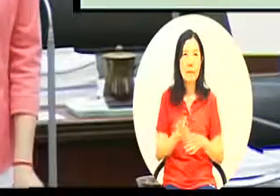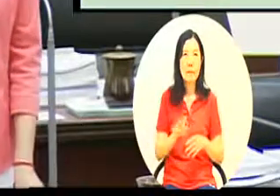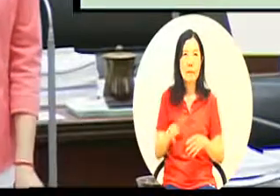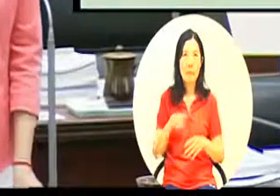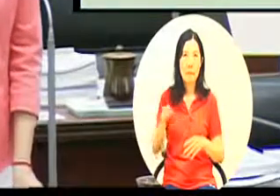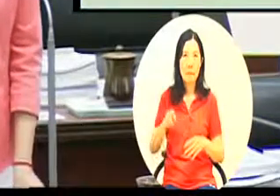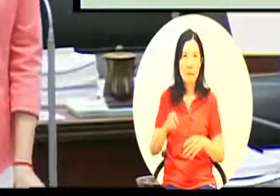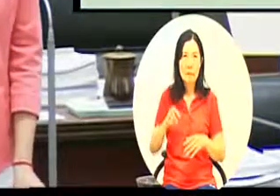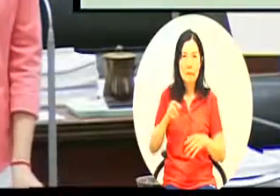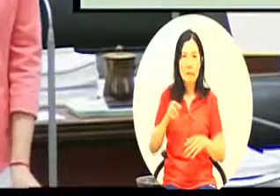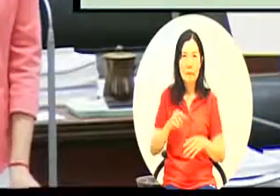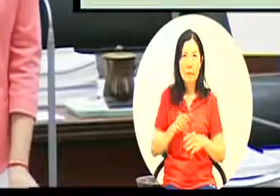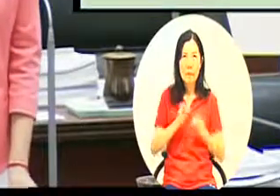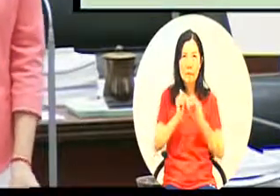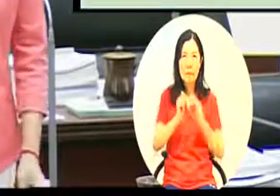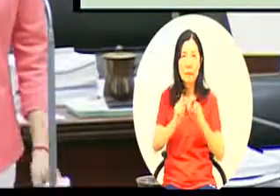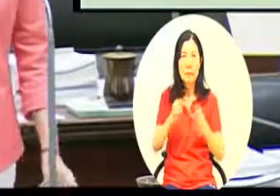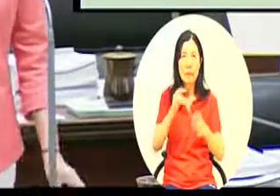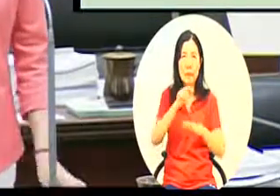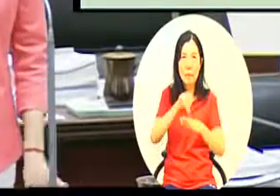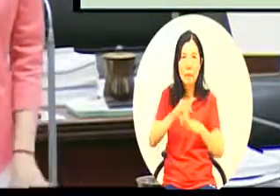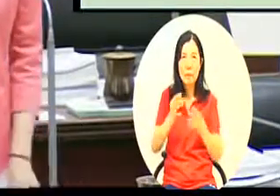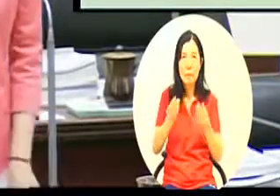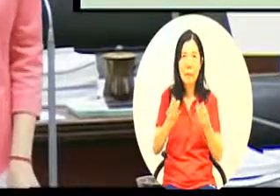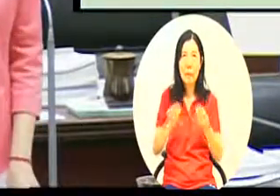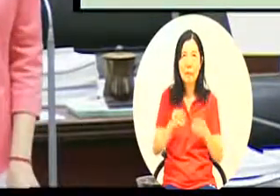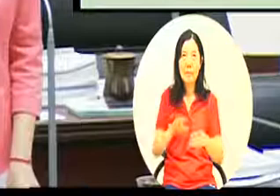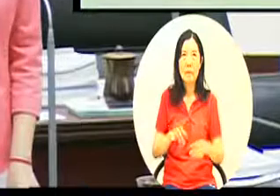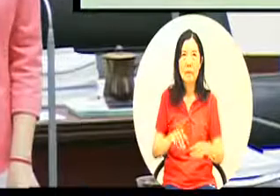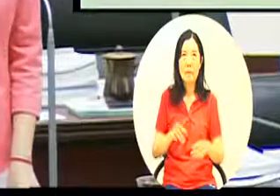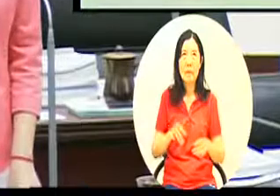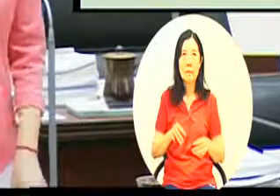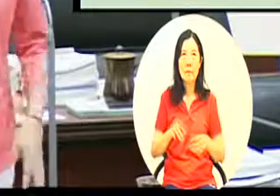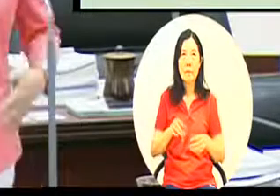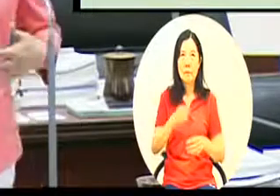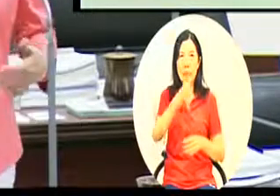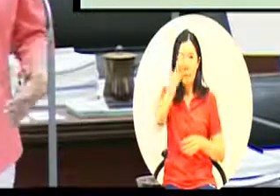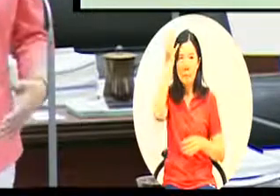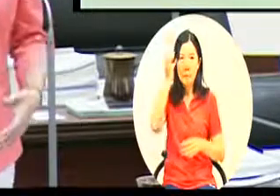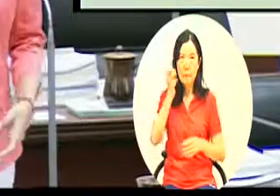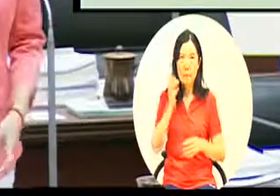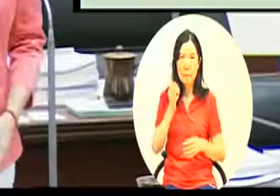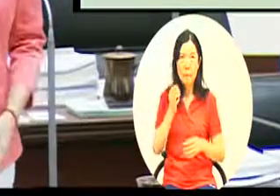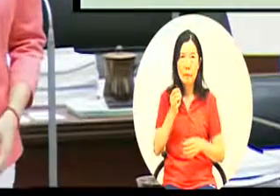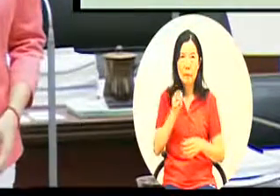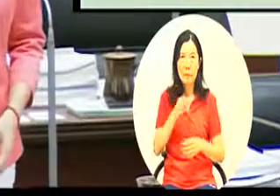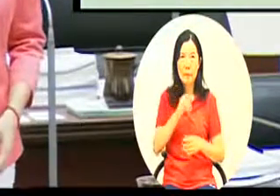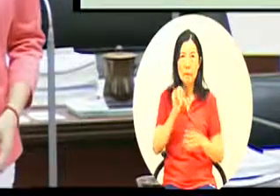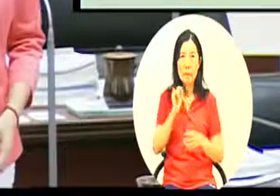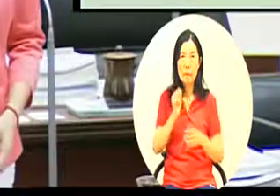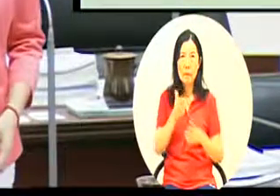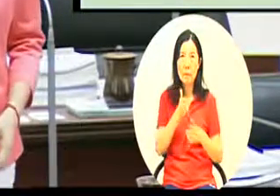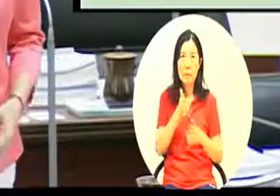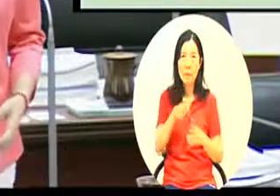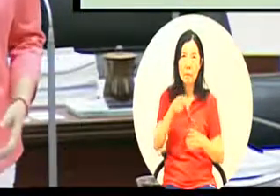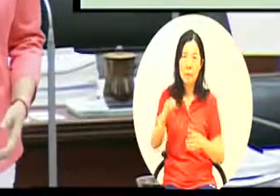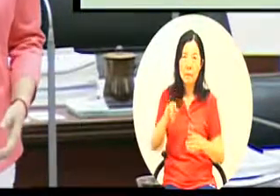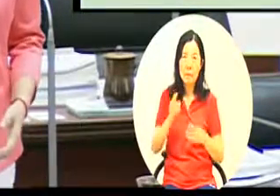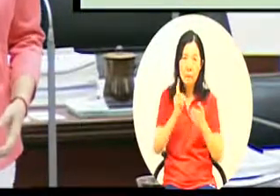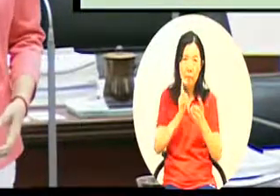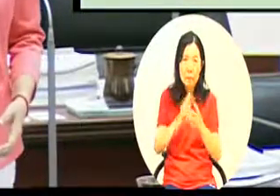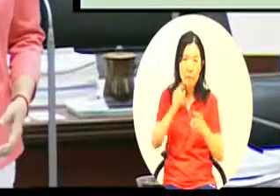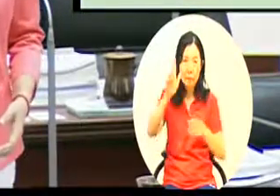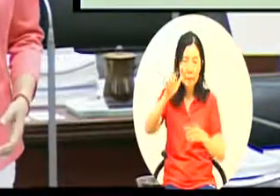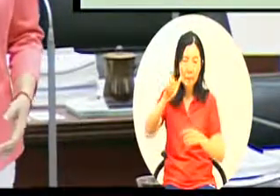未深，然后接触到在比如说在青少女的一个时代里呢，他们对老师